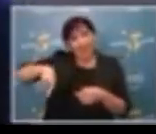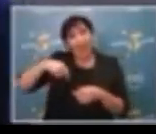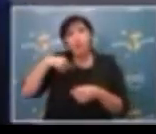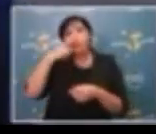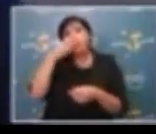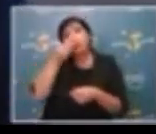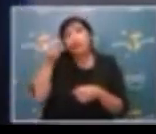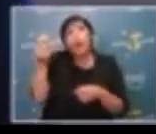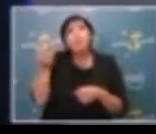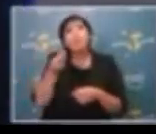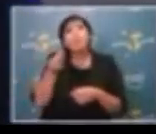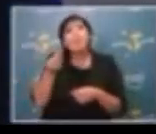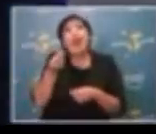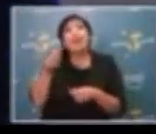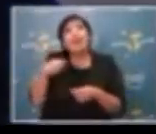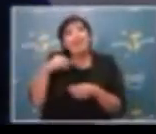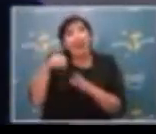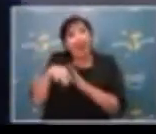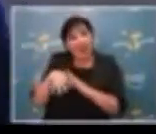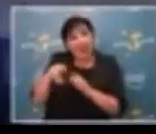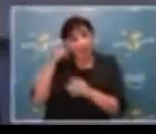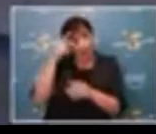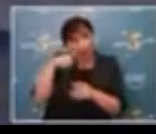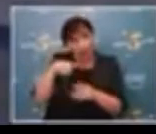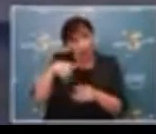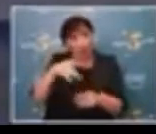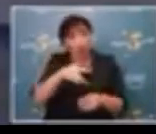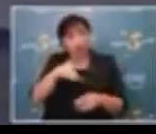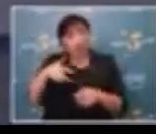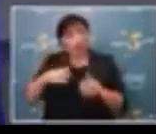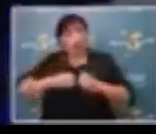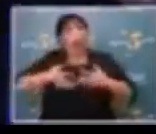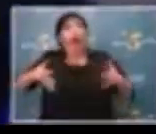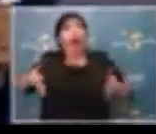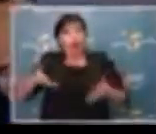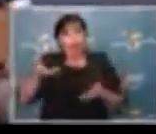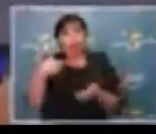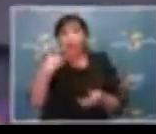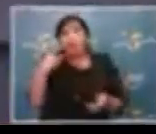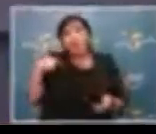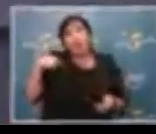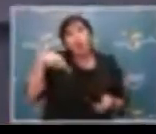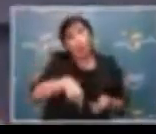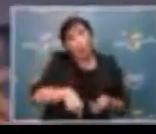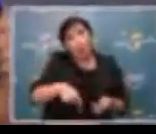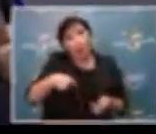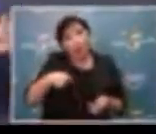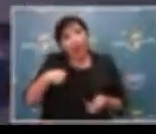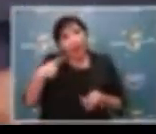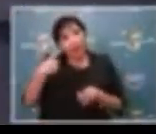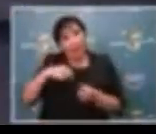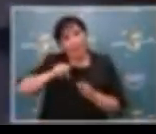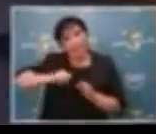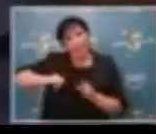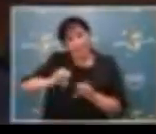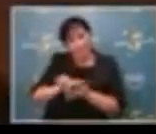menta e stappavo i bronchi. Pensa, cioè, volevo venire qua per metterci poi nello scappamento Conte, perché